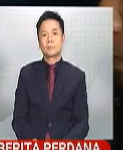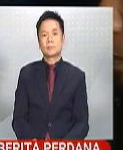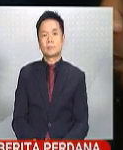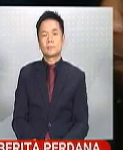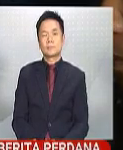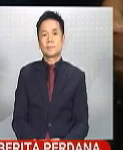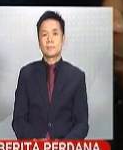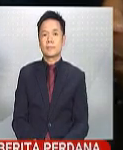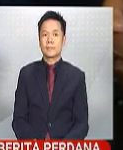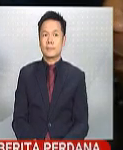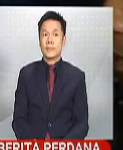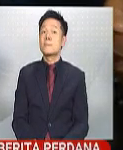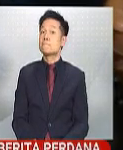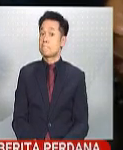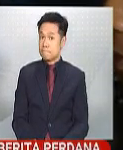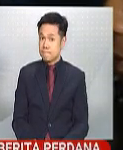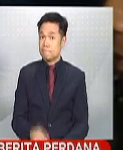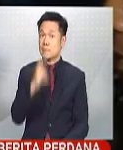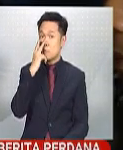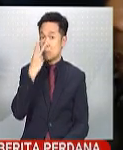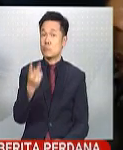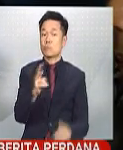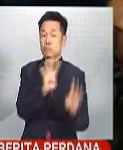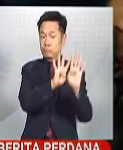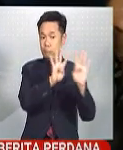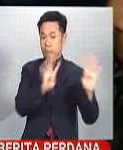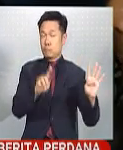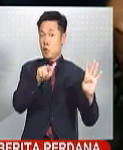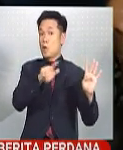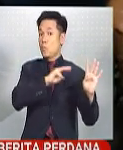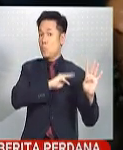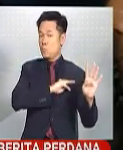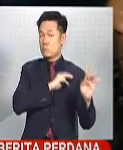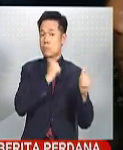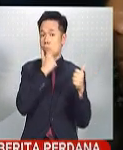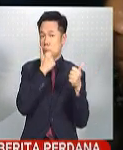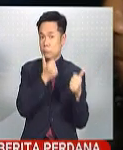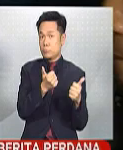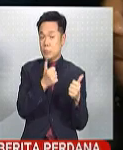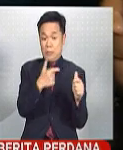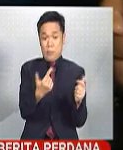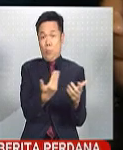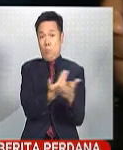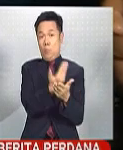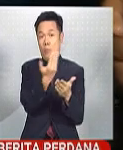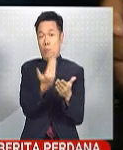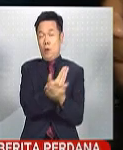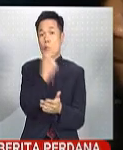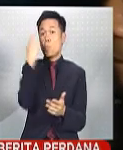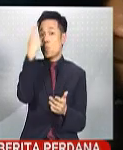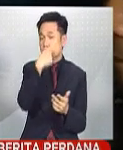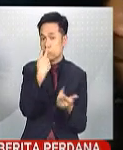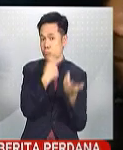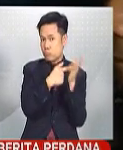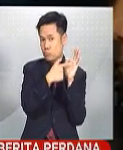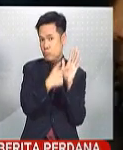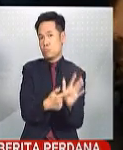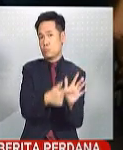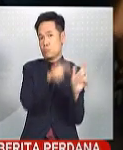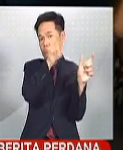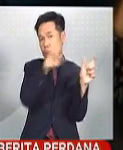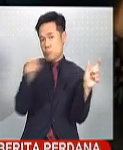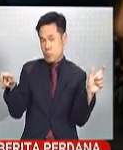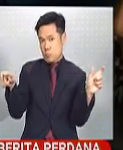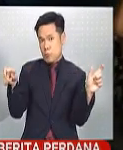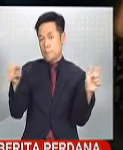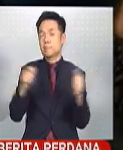Satu line up yang baik, memberikan satu imej yang baru dan segar kepada masyarakat. Jadi